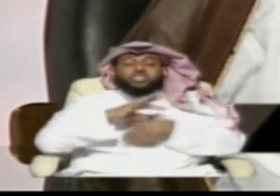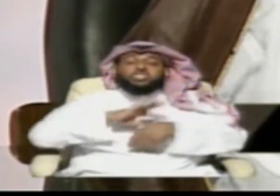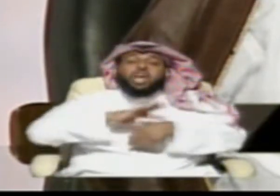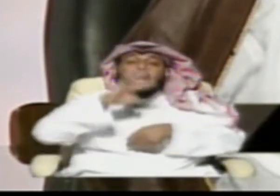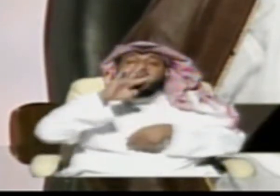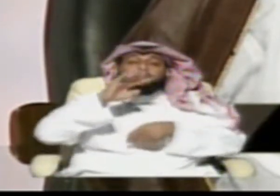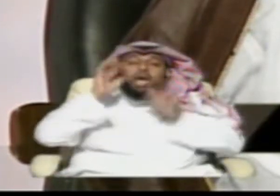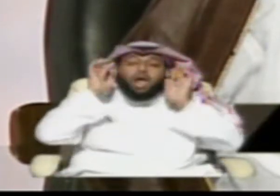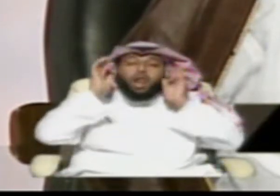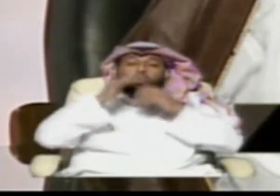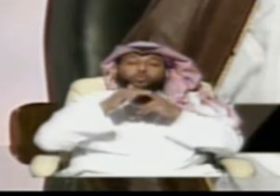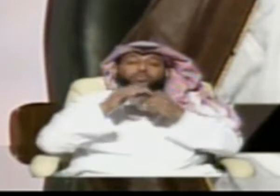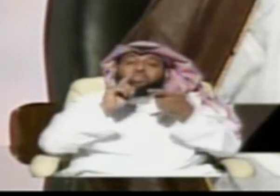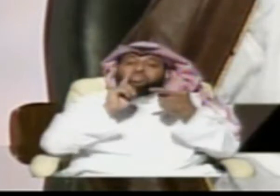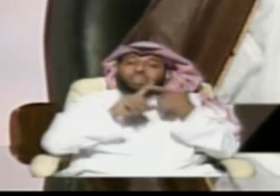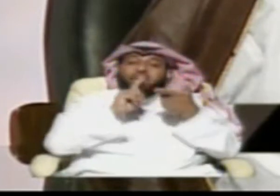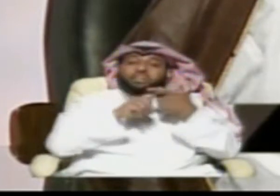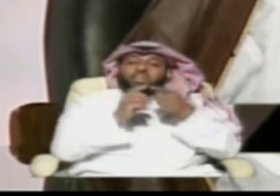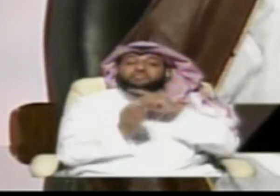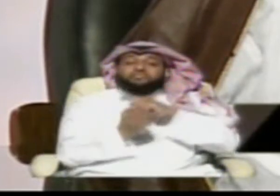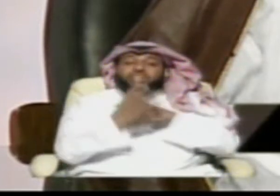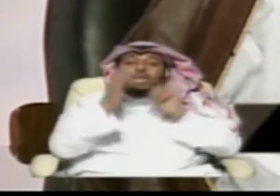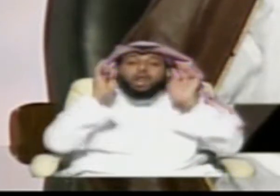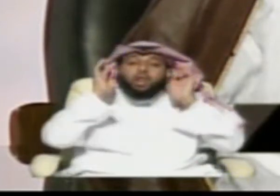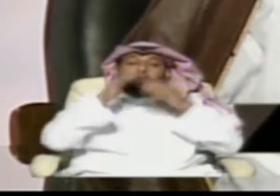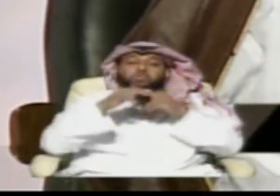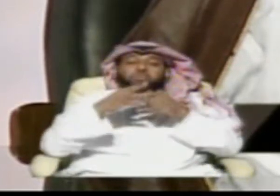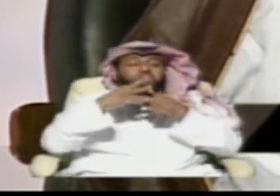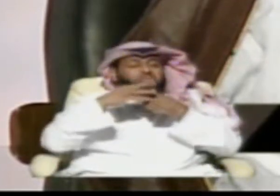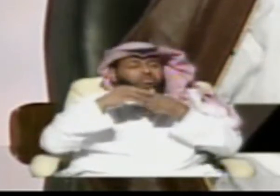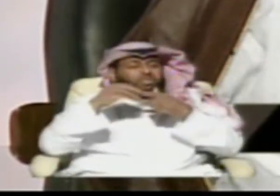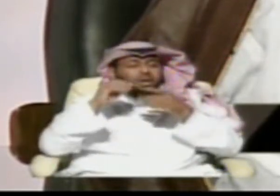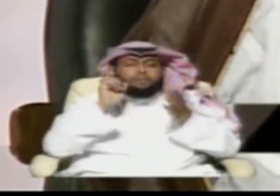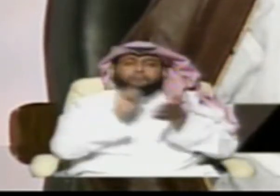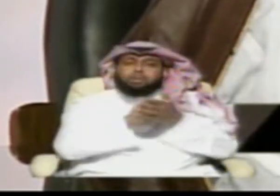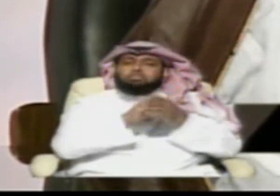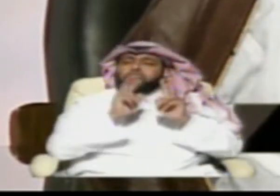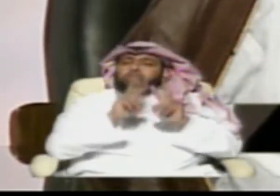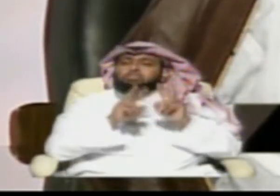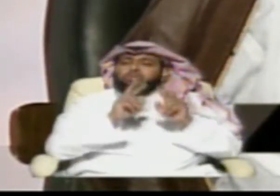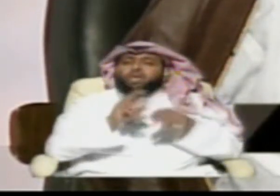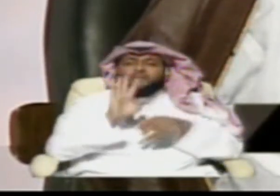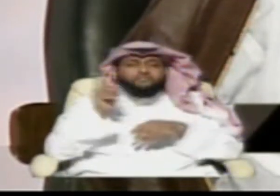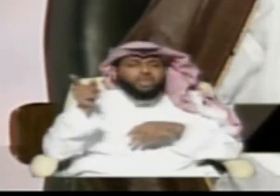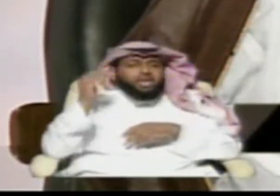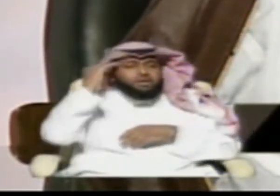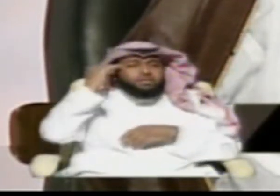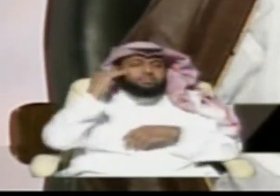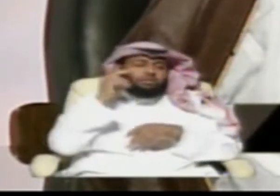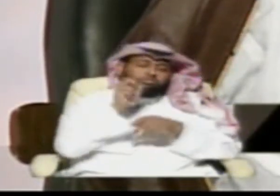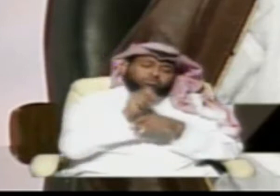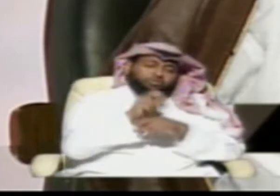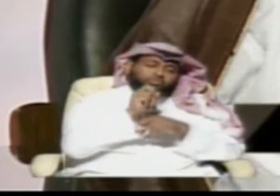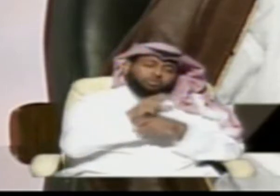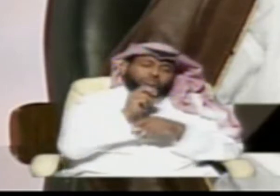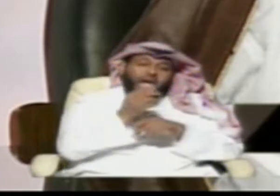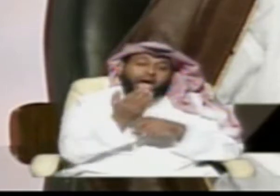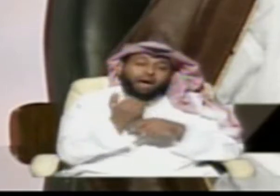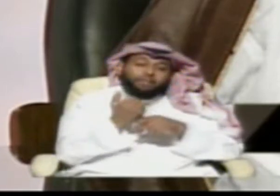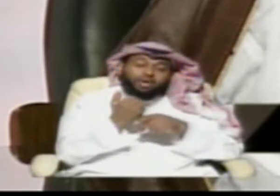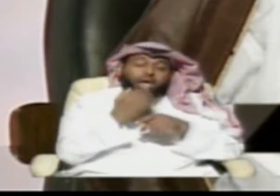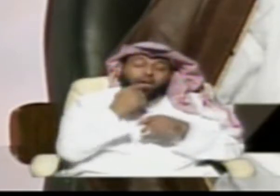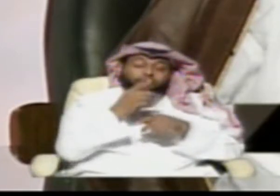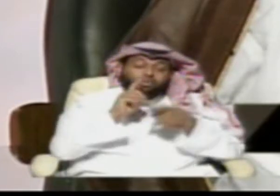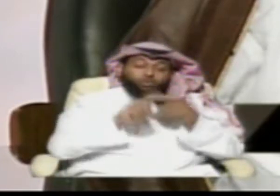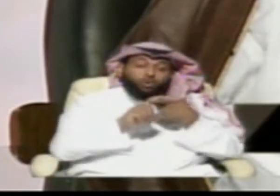والفجر، مرة مرة مقصر فيها نهائيا، نادر يصليها. اللهم فكنت أنصحه بعد زواجي، بعد ما تزوجته في البداية